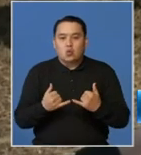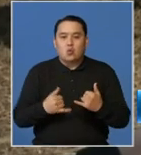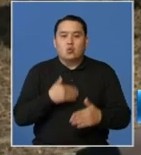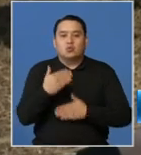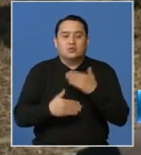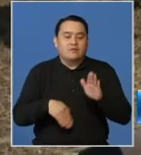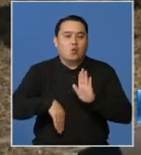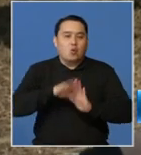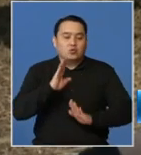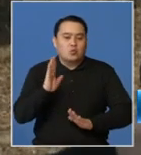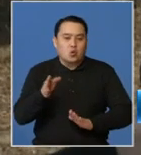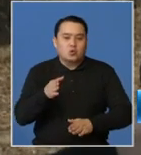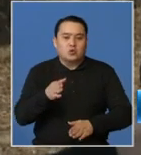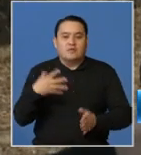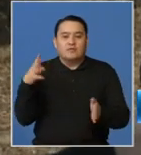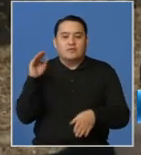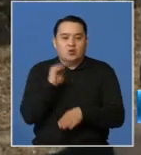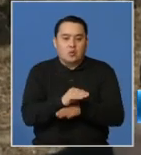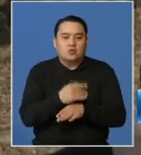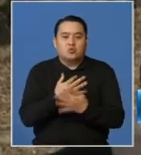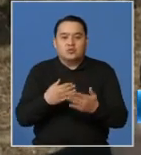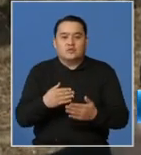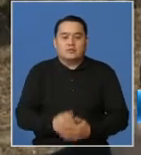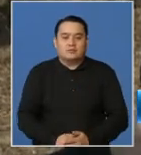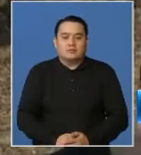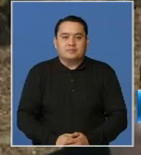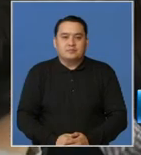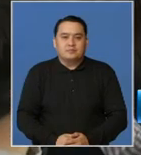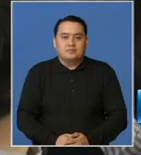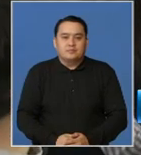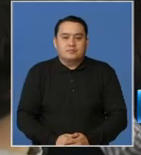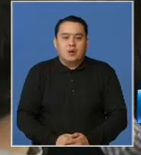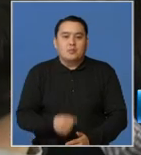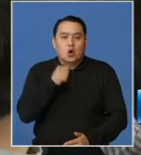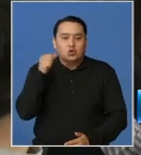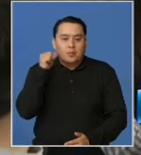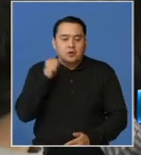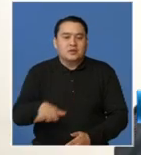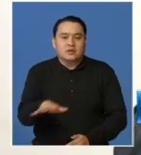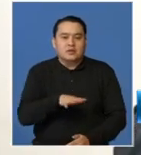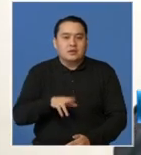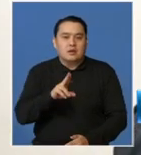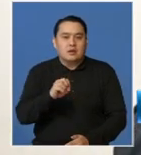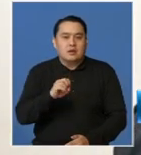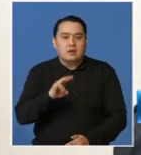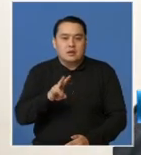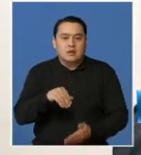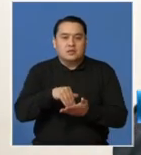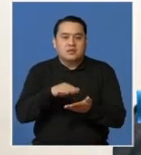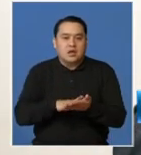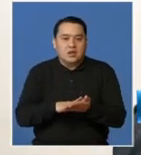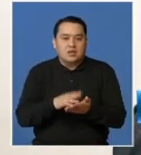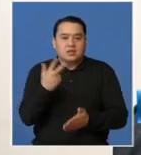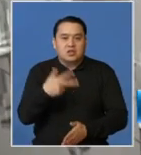совершенствуем чипы. В дальнейшем в них будут включены и другие функции. В прошлом году на территории Кегенского района